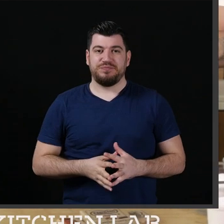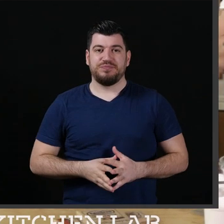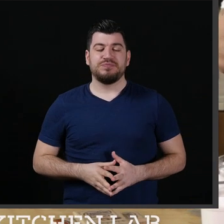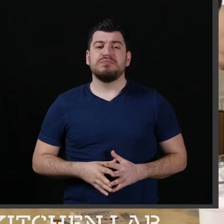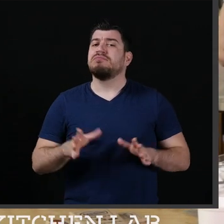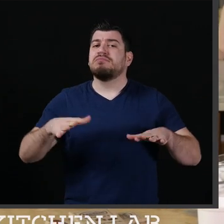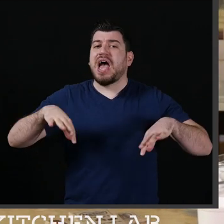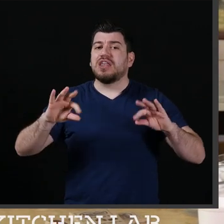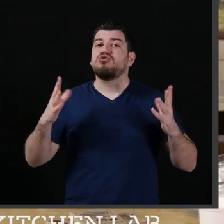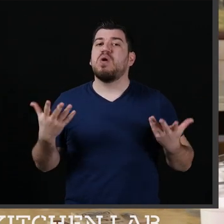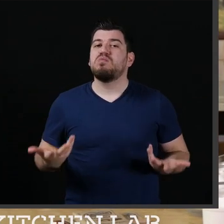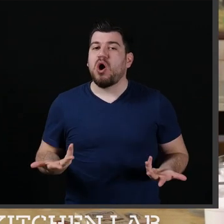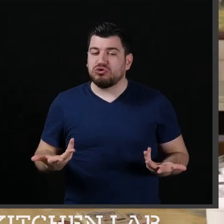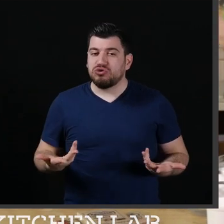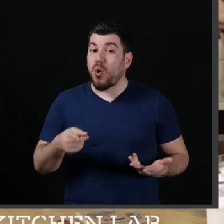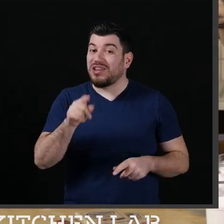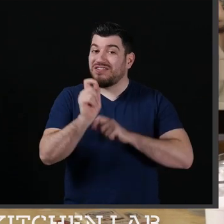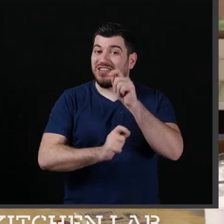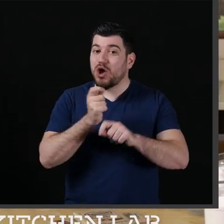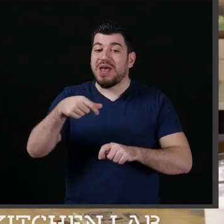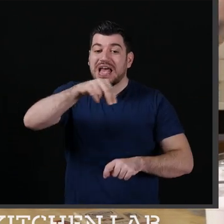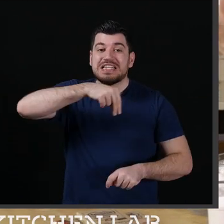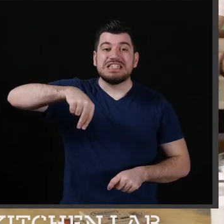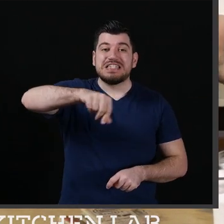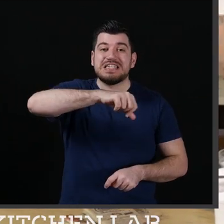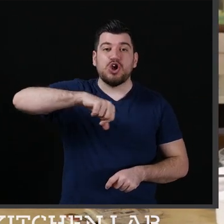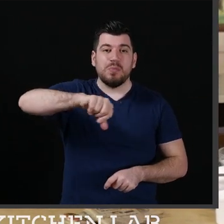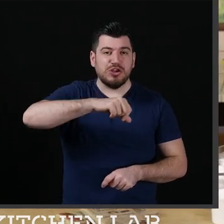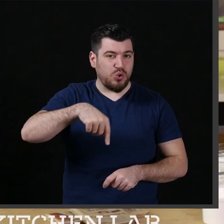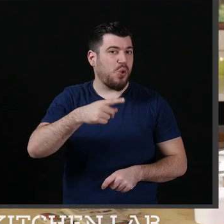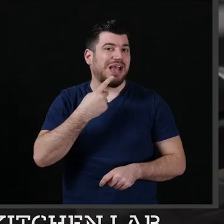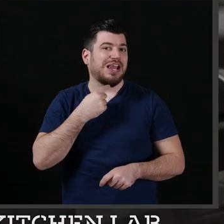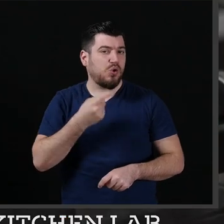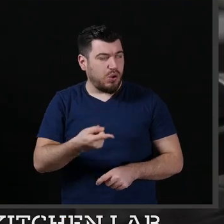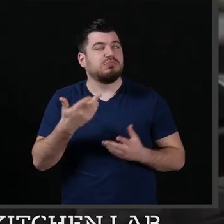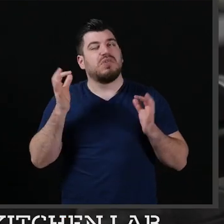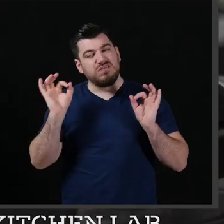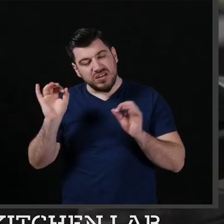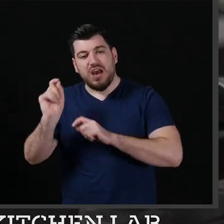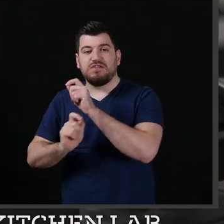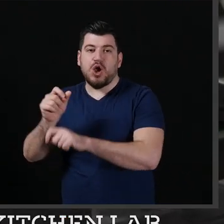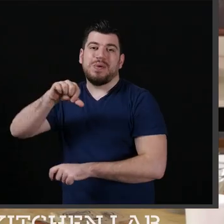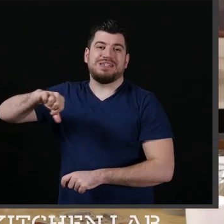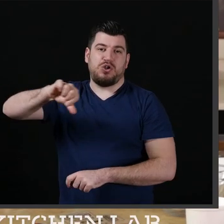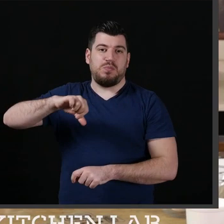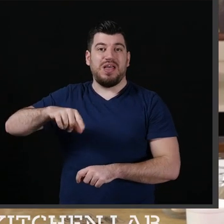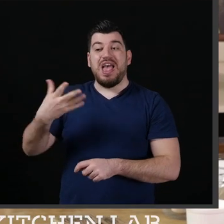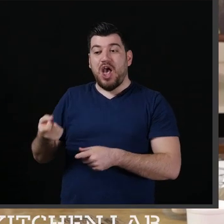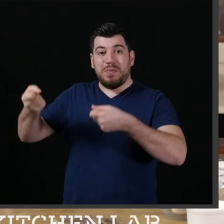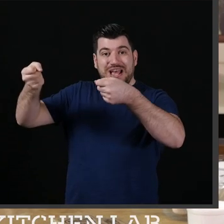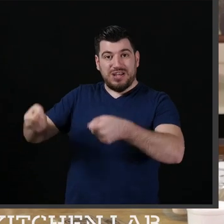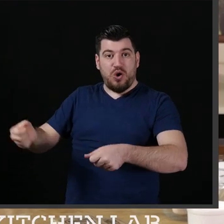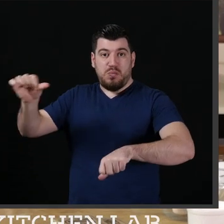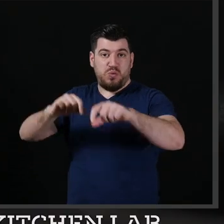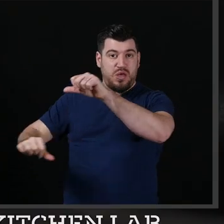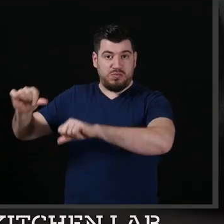Και με τι ξεκινάμε όταν φτιάχνουμε ένα σιροπιαστό γλυκό πάντα? Με το σιρόπι, ακριβώς. Λοιπόν, έχουμε μία κατσαρόλα και θα προσθέσουμε όλα τα υλικά για το σιρόπι εκτός